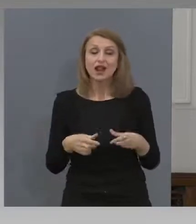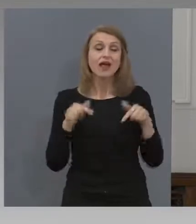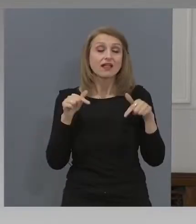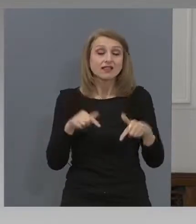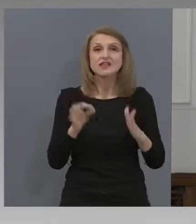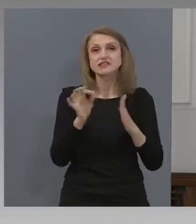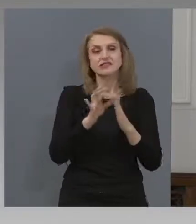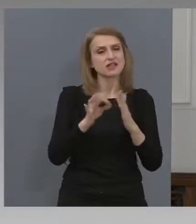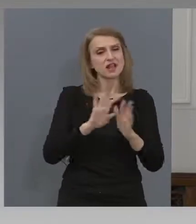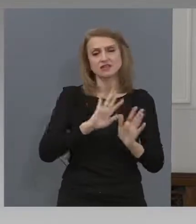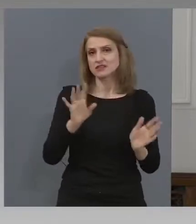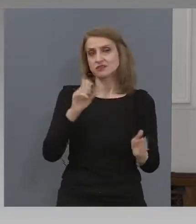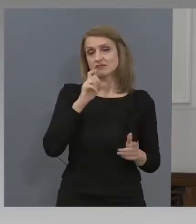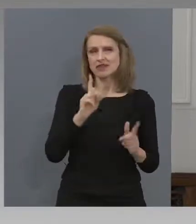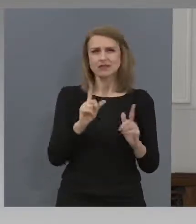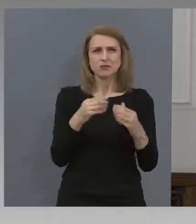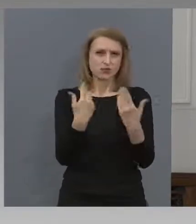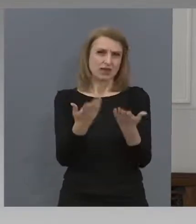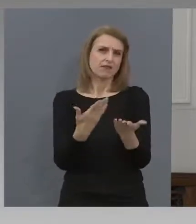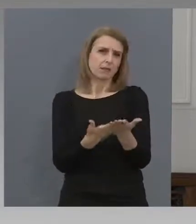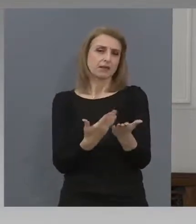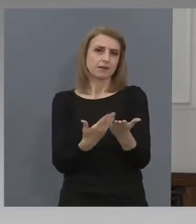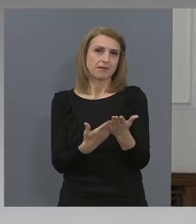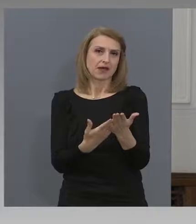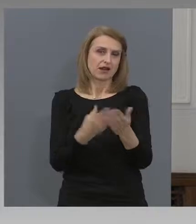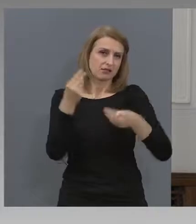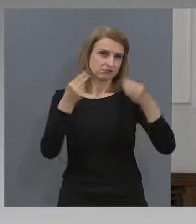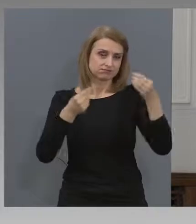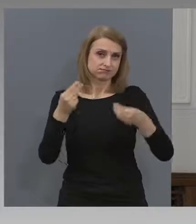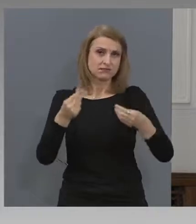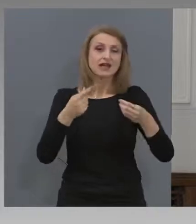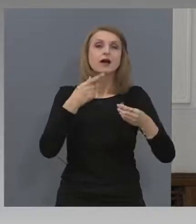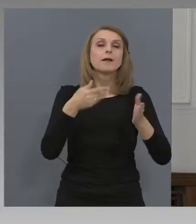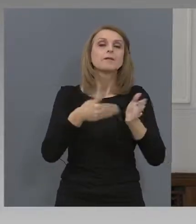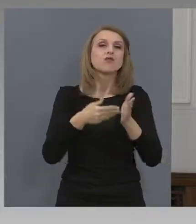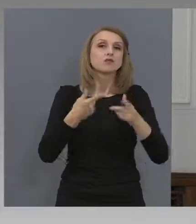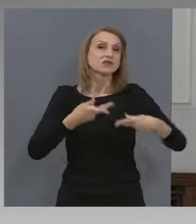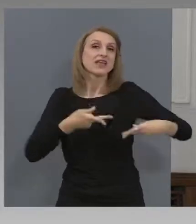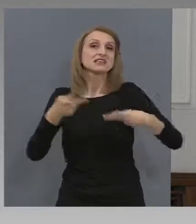безспорни. Само една цифра бих могла да ви дам по повод износа за една